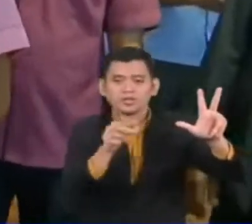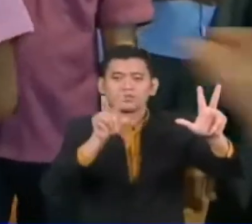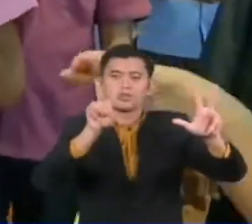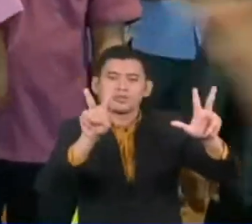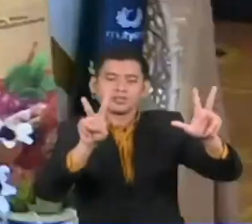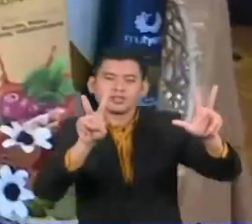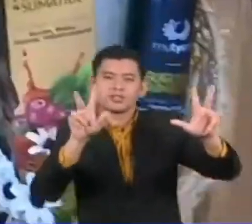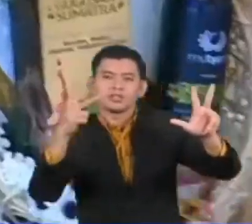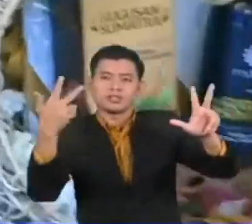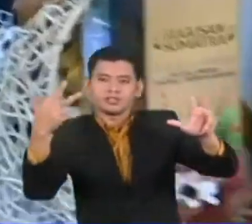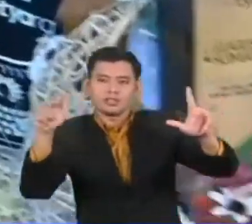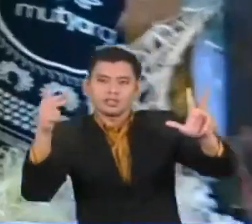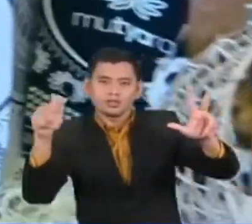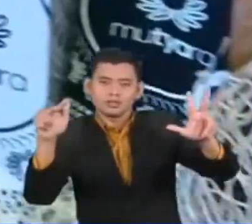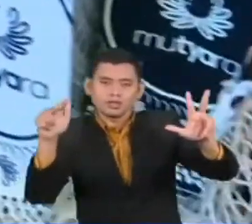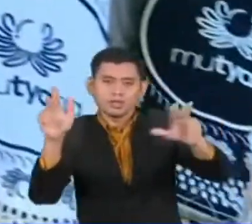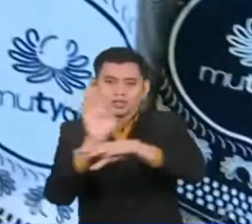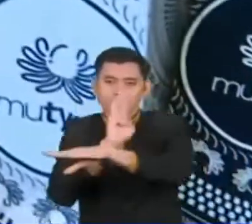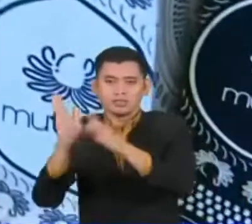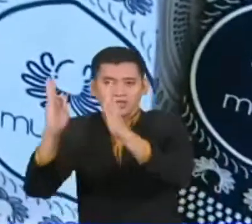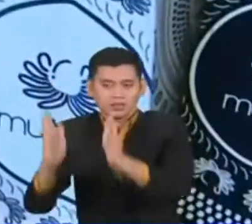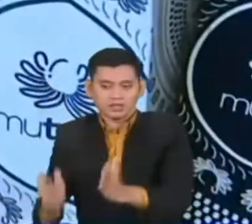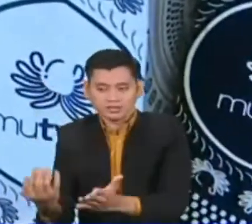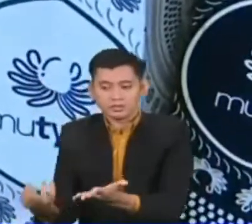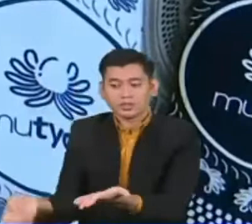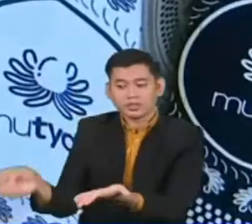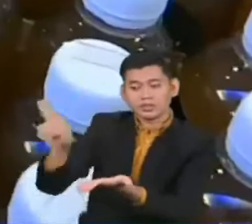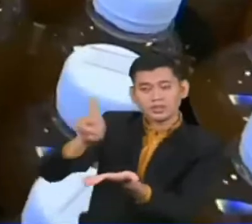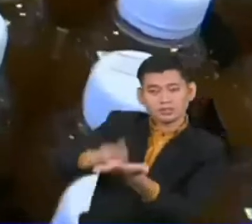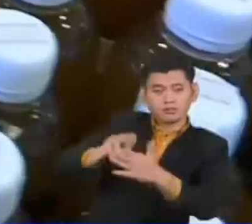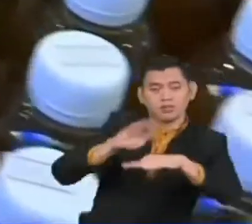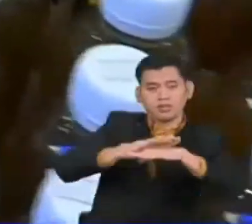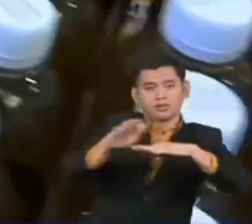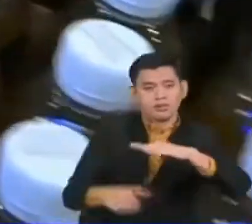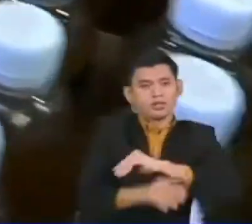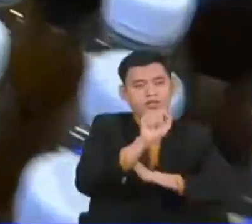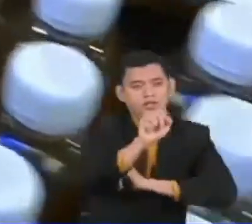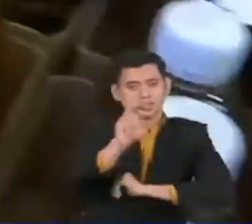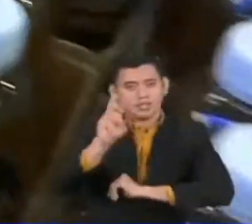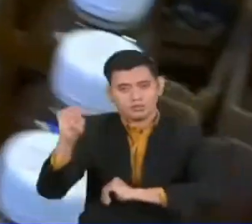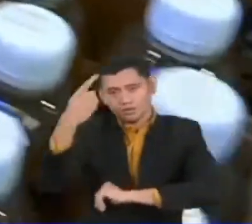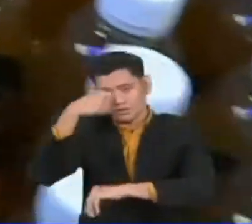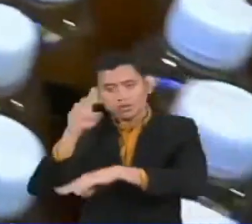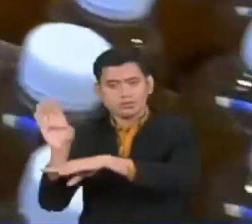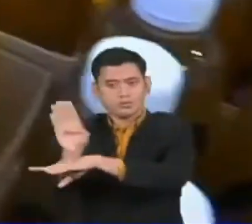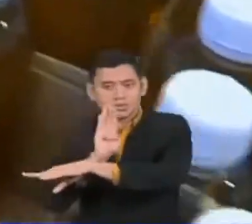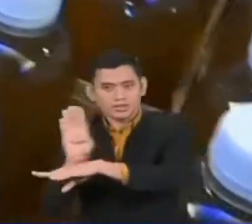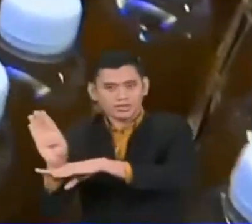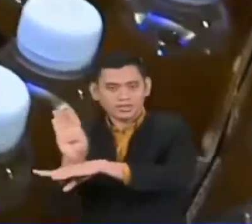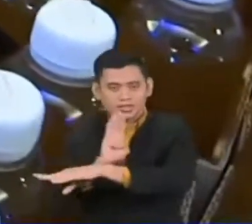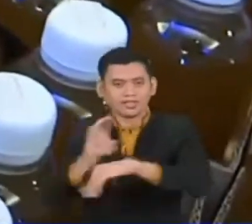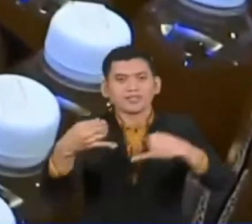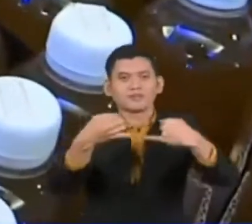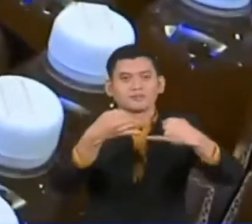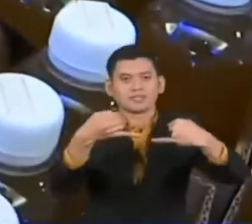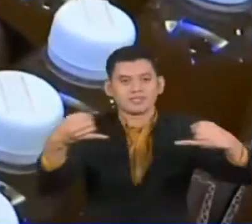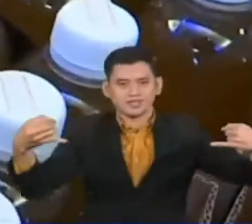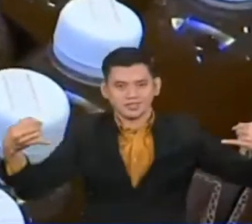373,213 entiti mendaftarkan perniagaan di bawah SSM bagi kategori perniagaan dalam talian.